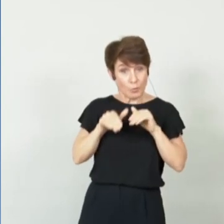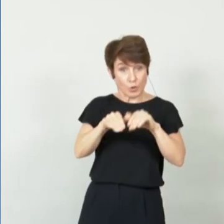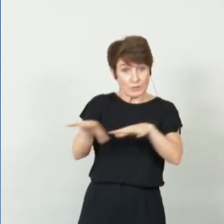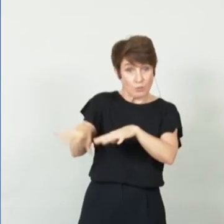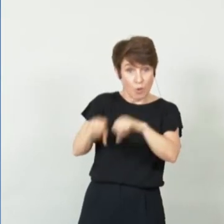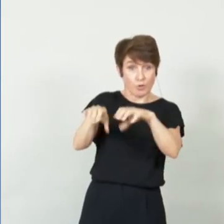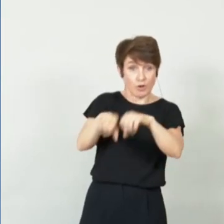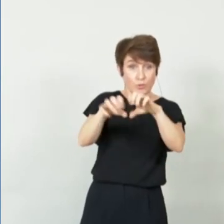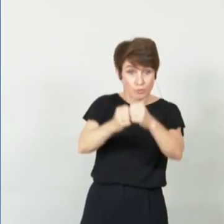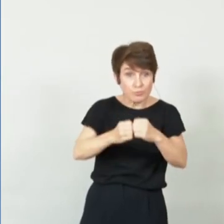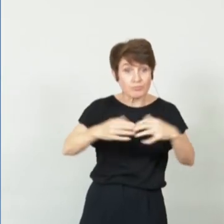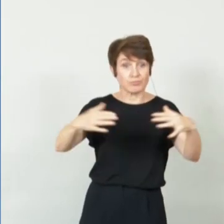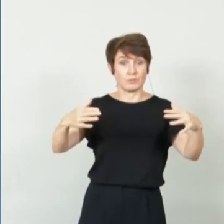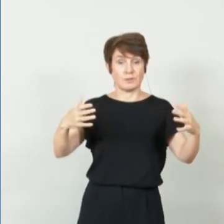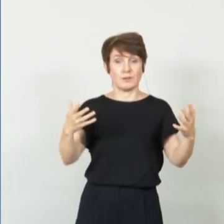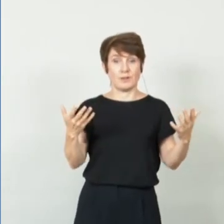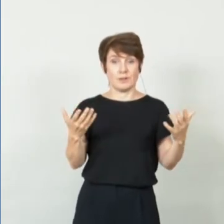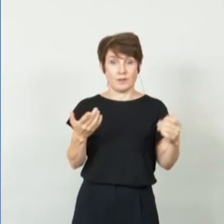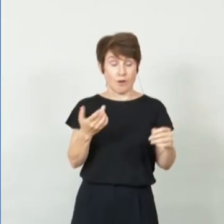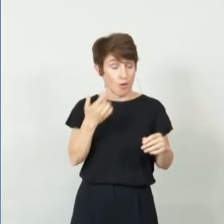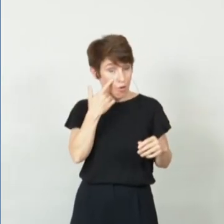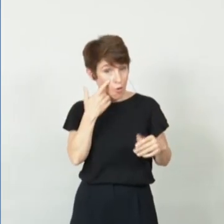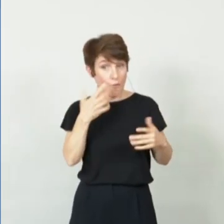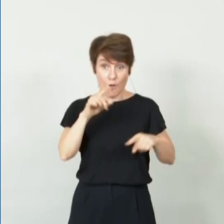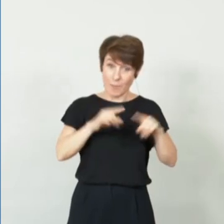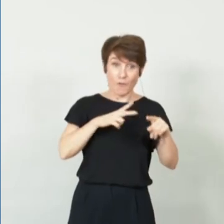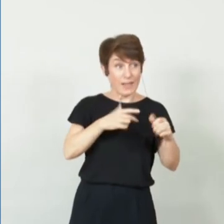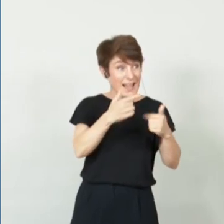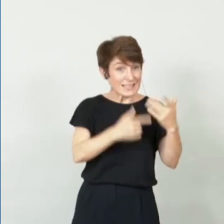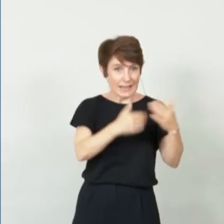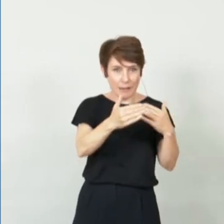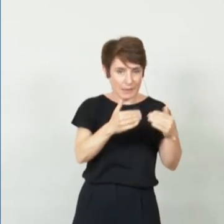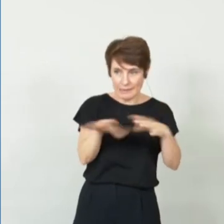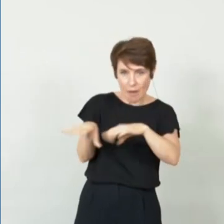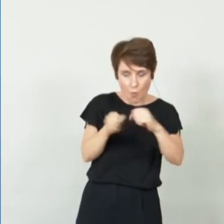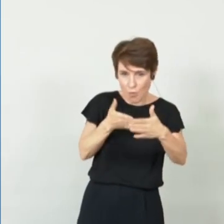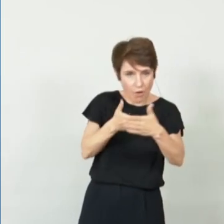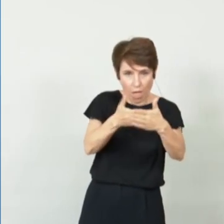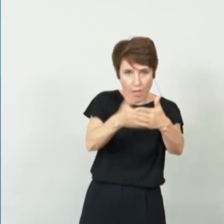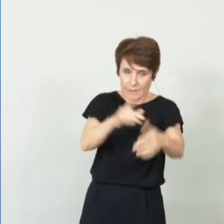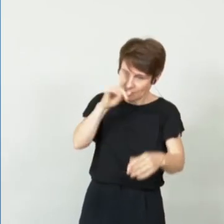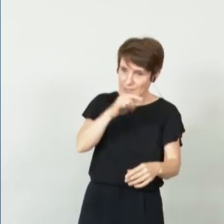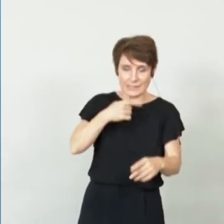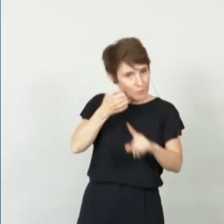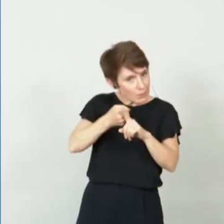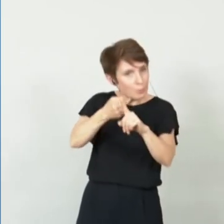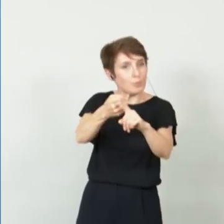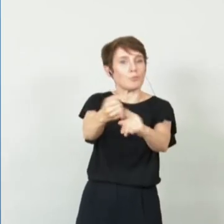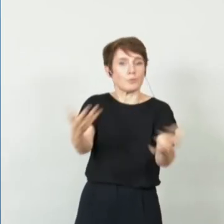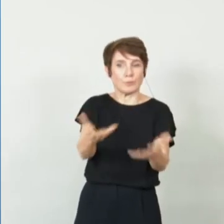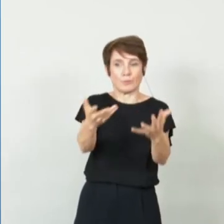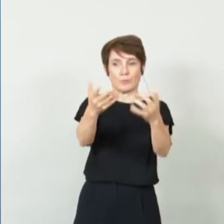avec des métiers en tension qui affectent nos services publics et il est important d'avoir des actions appuyées dans ce domaine